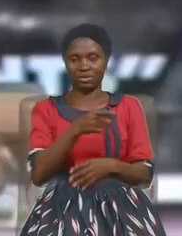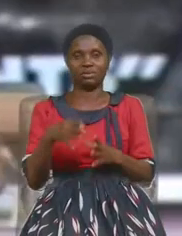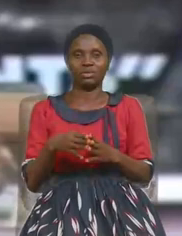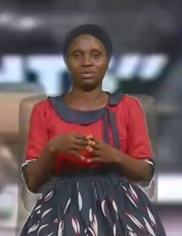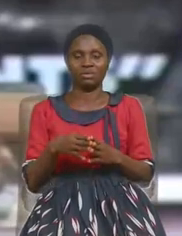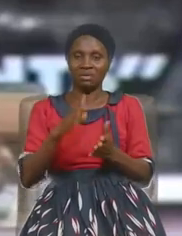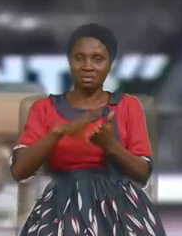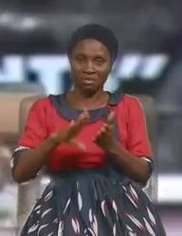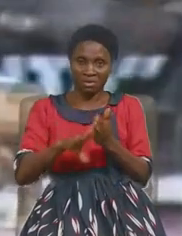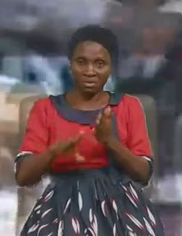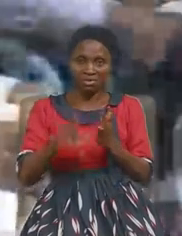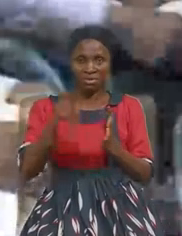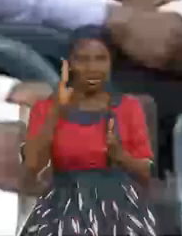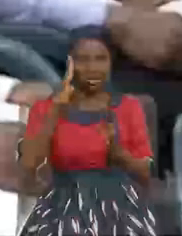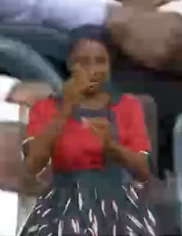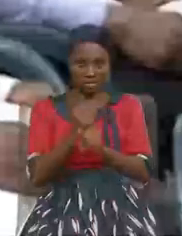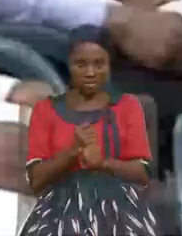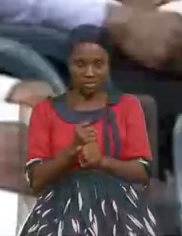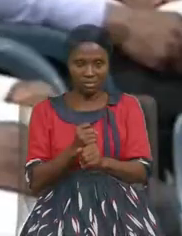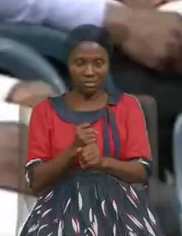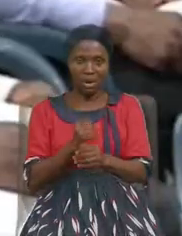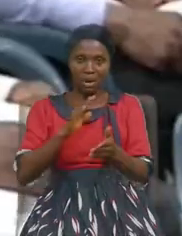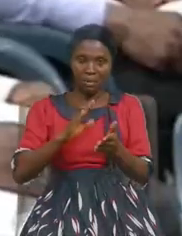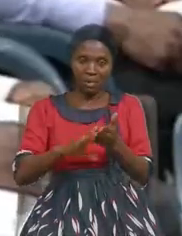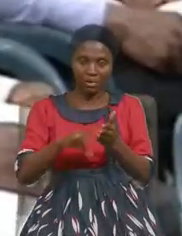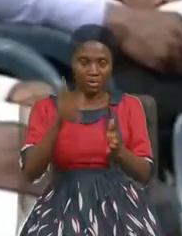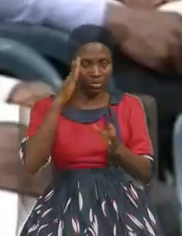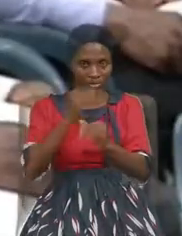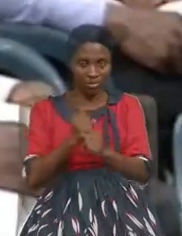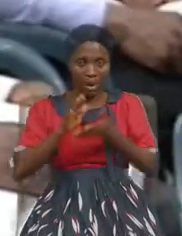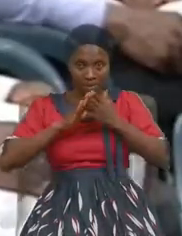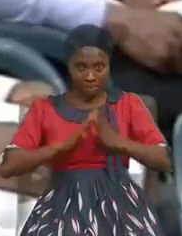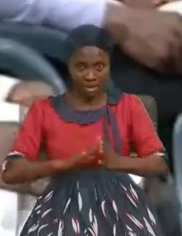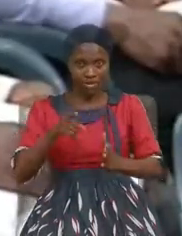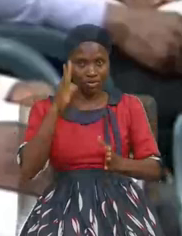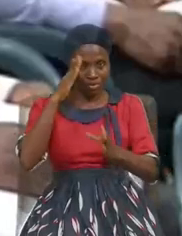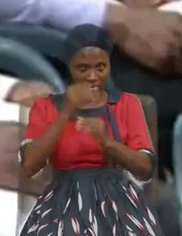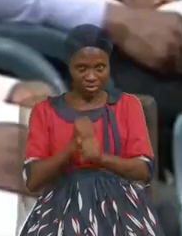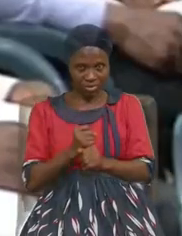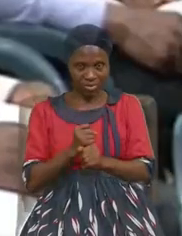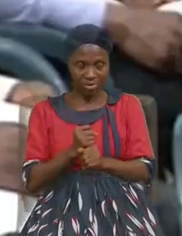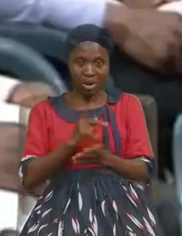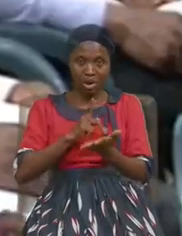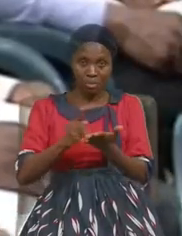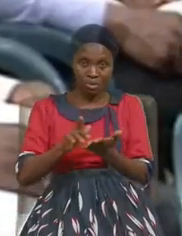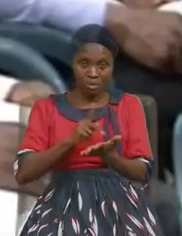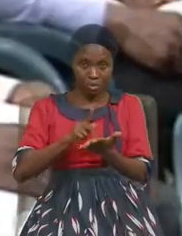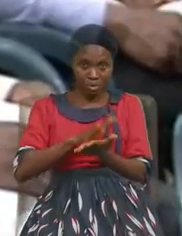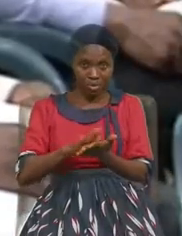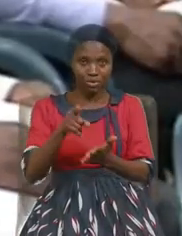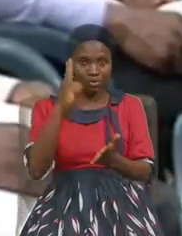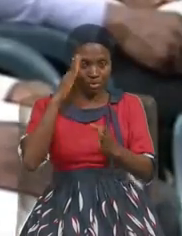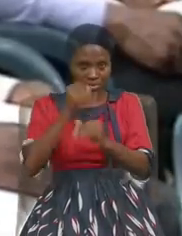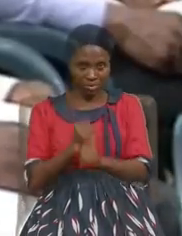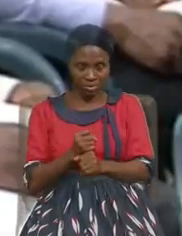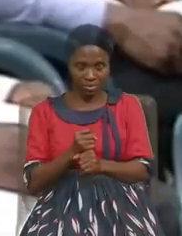Tu seras un participant pour la paix. Tu seras participant. La pureté, tu seras un participant. La